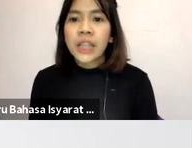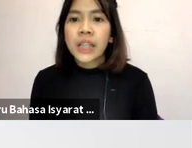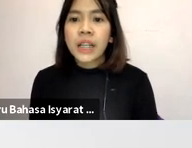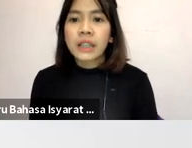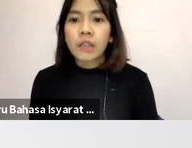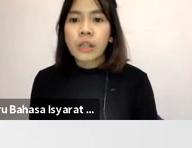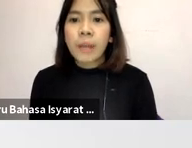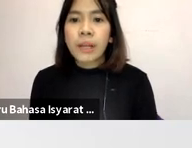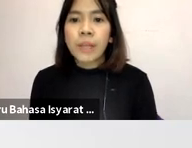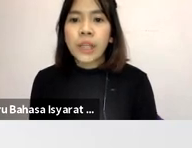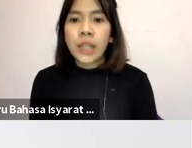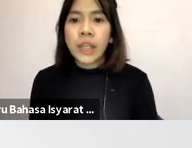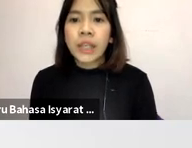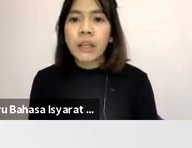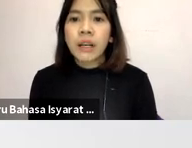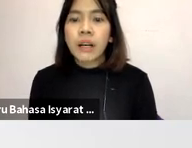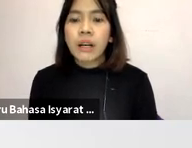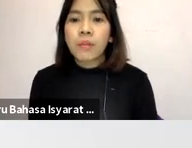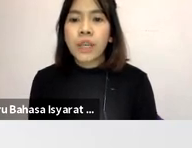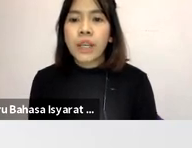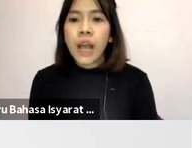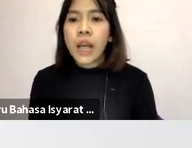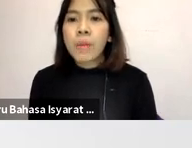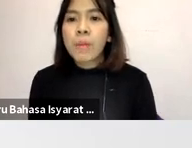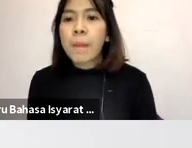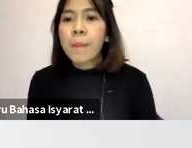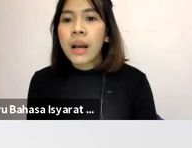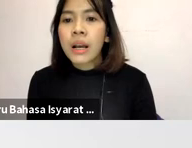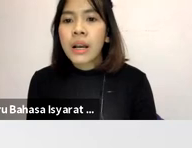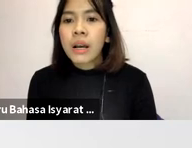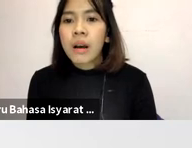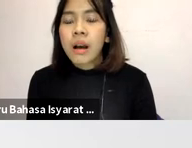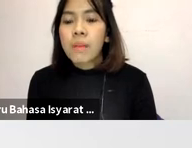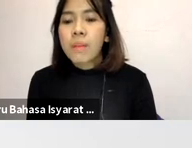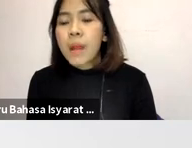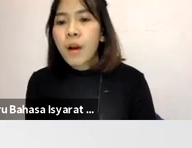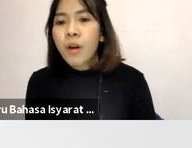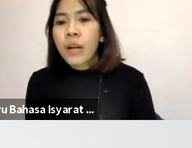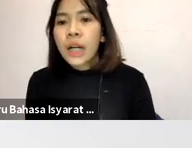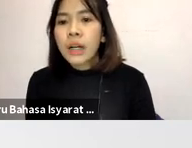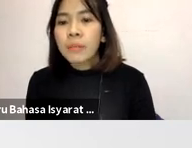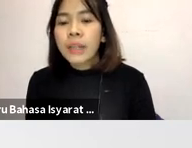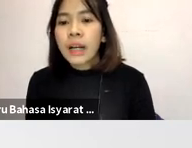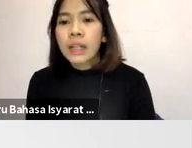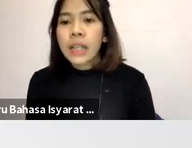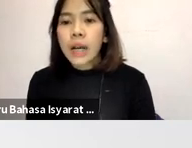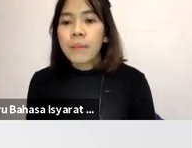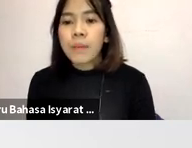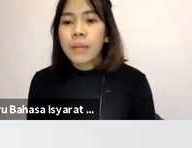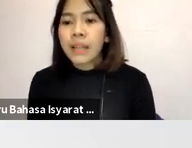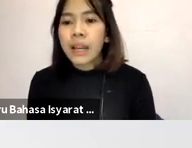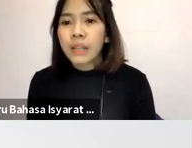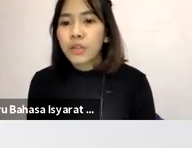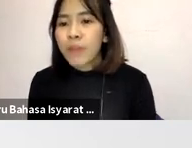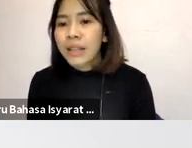jadinya situasi pandemi ini mungkin ada beberapa beberapa orang misalkan ketika